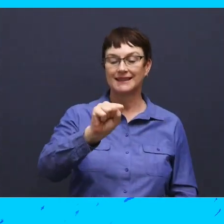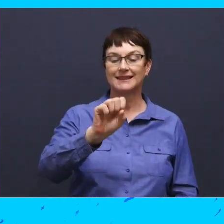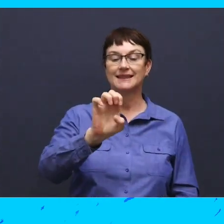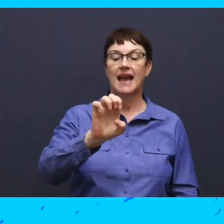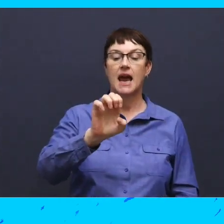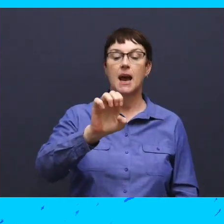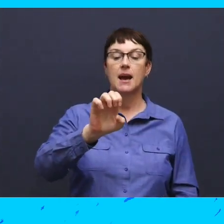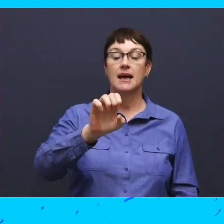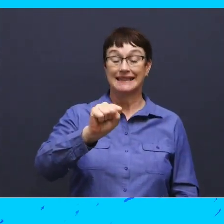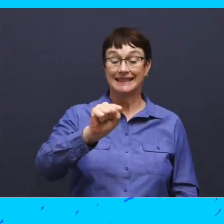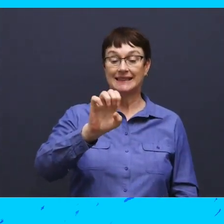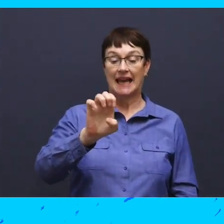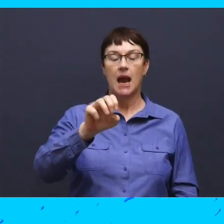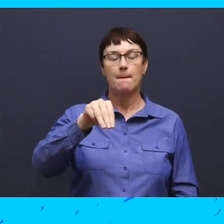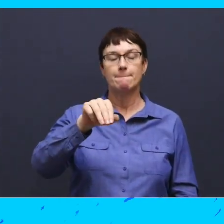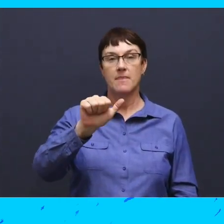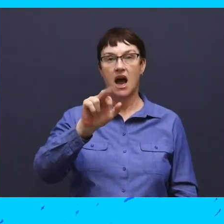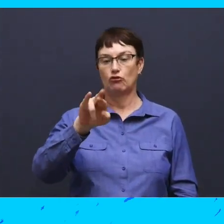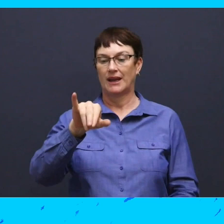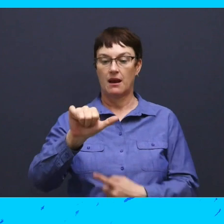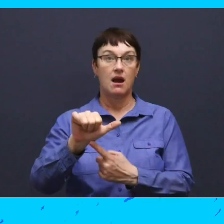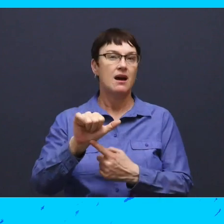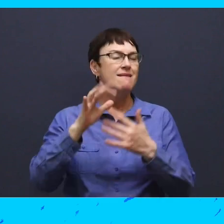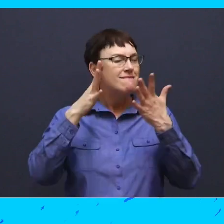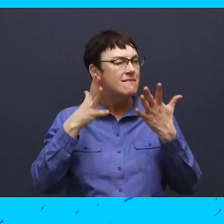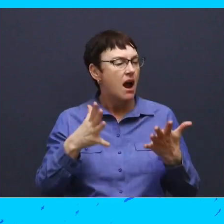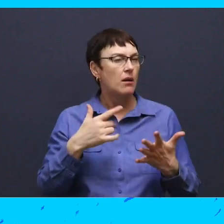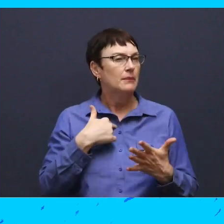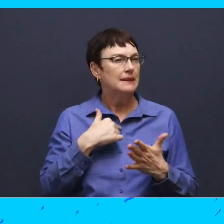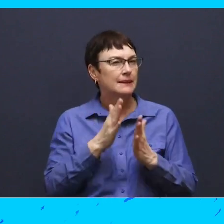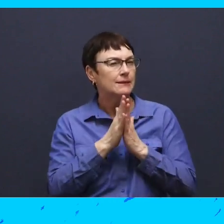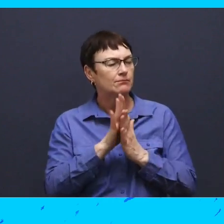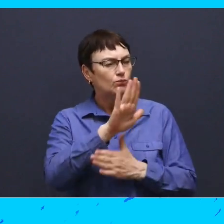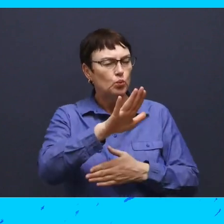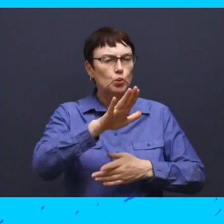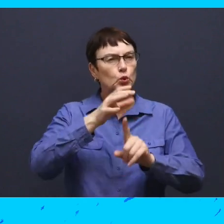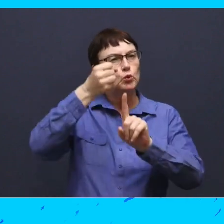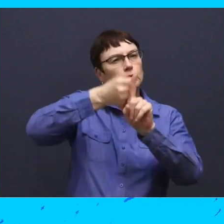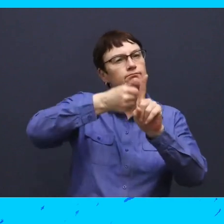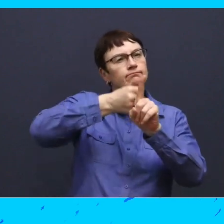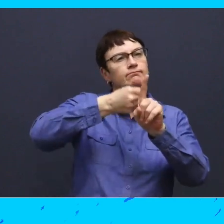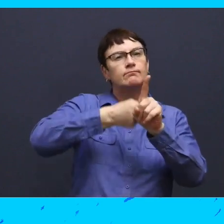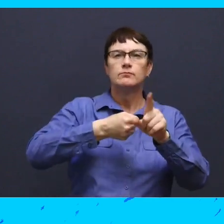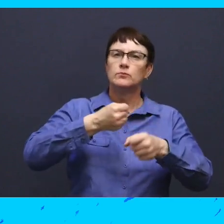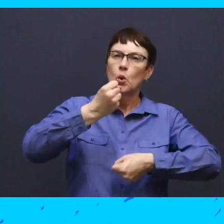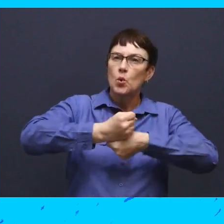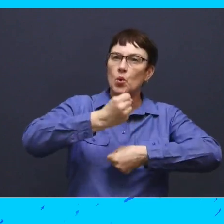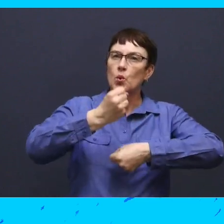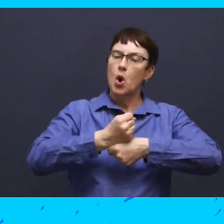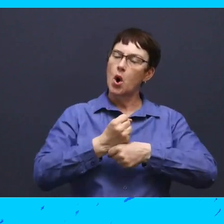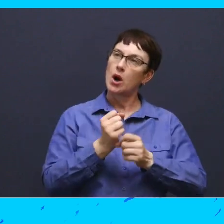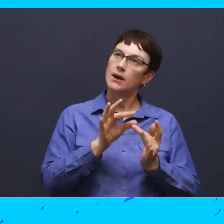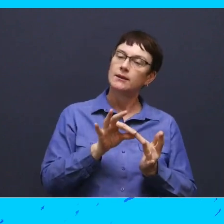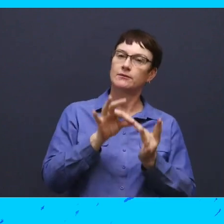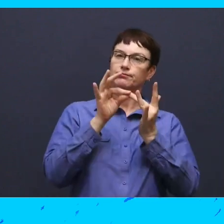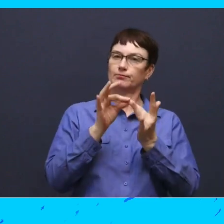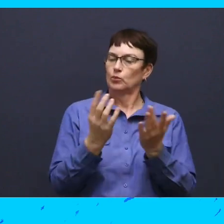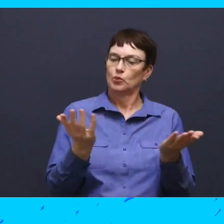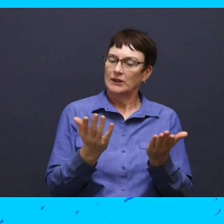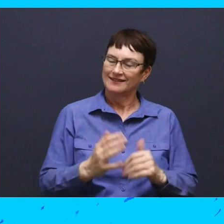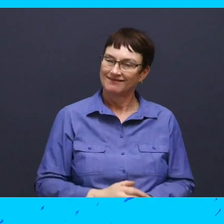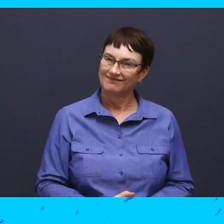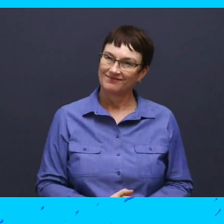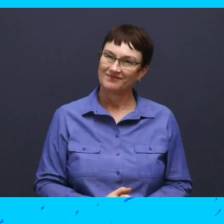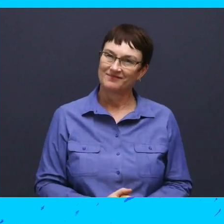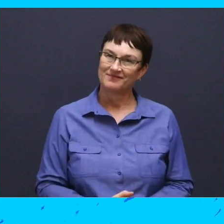aussi une façon de leur donner une voix. Maintenant, je vais passer la parole à